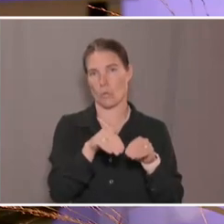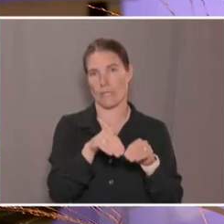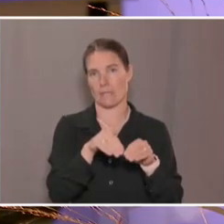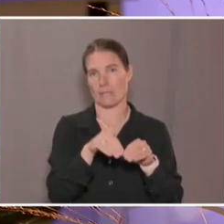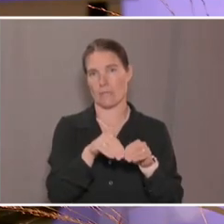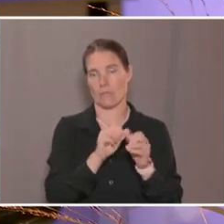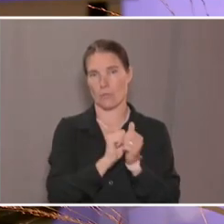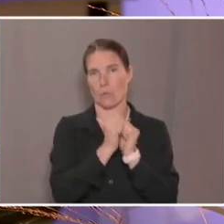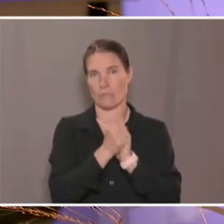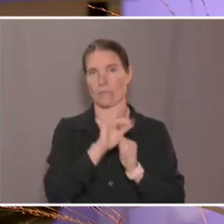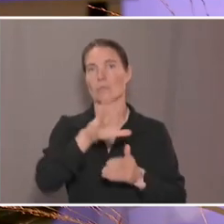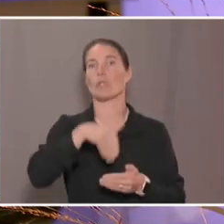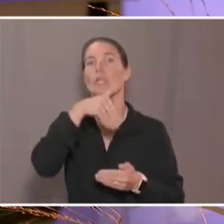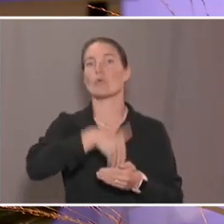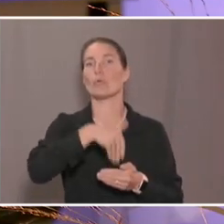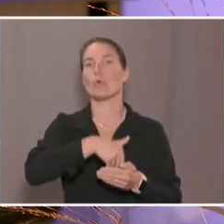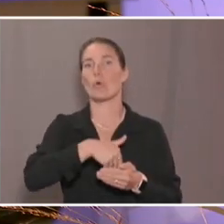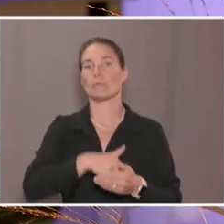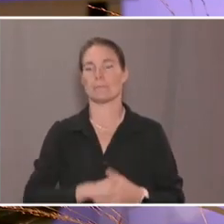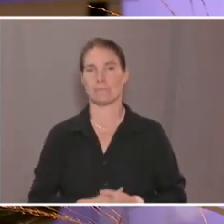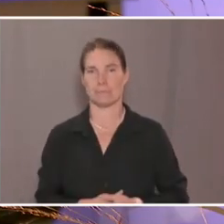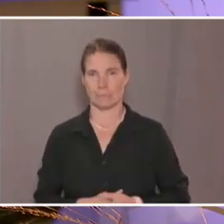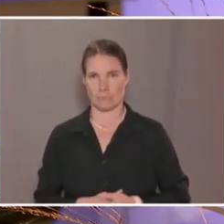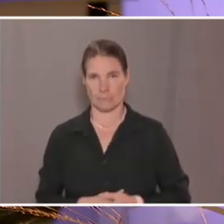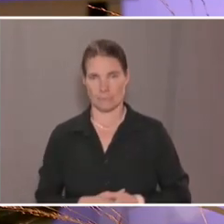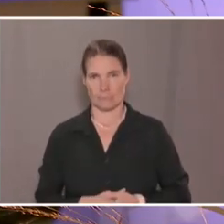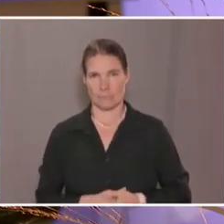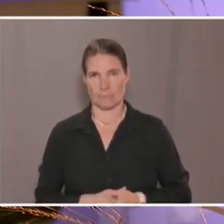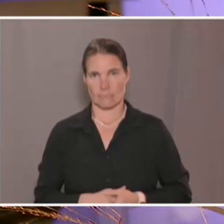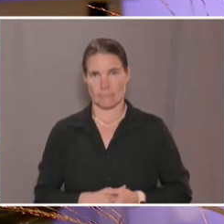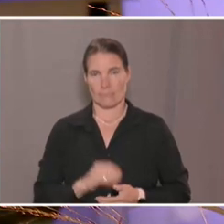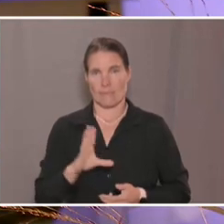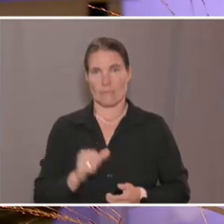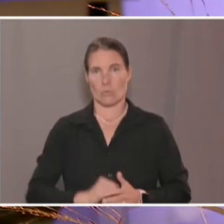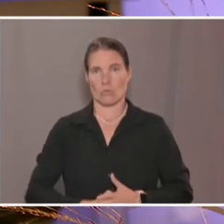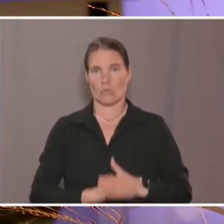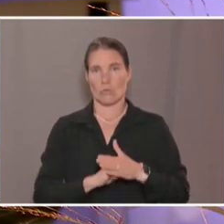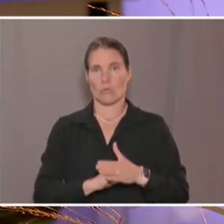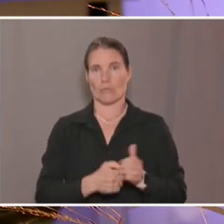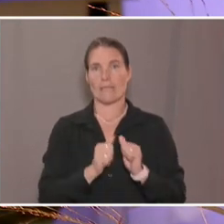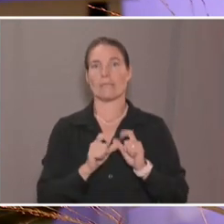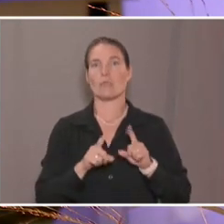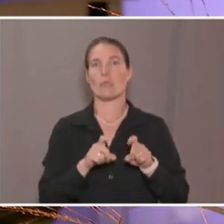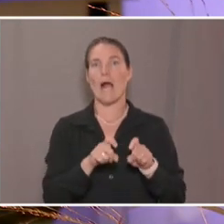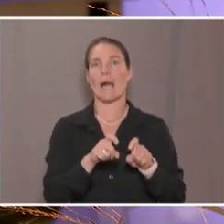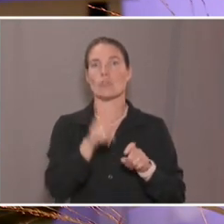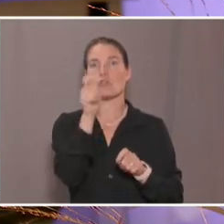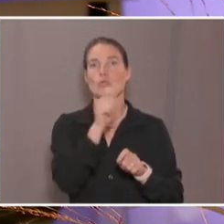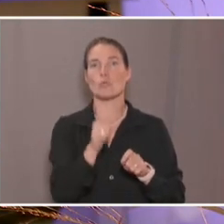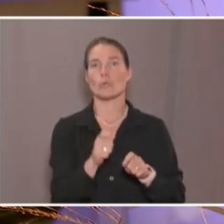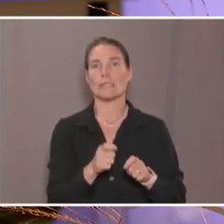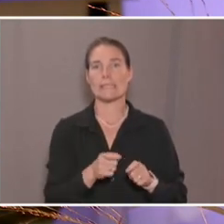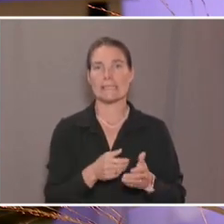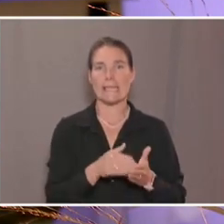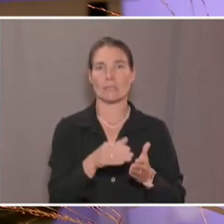die Umsetzung der Inklusion in unserem Land von großer Bedeutung. Mithilfe der beiden dualen Studiengängen sollen mehr Lehrkräfte